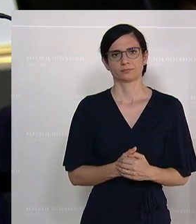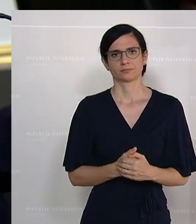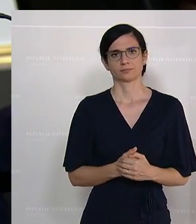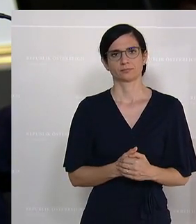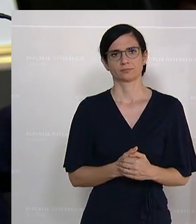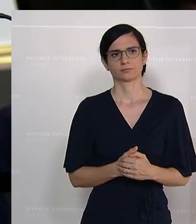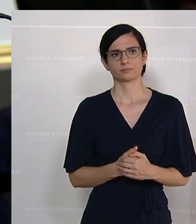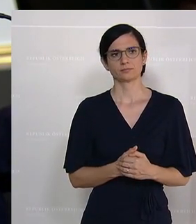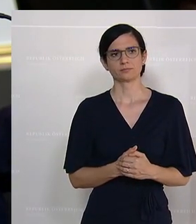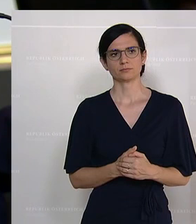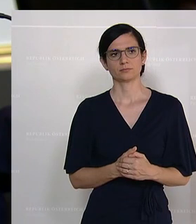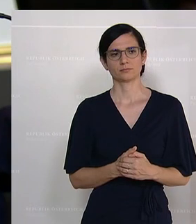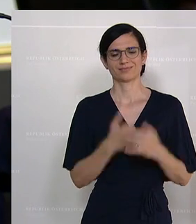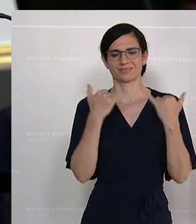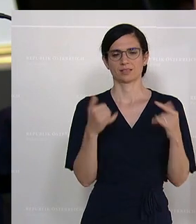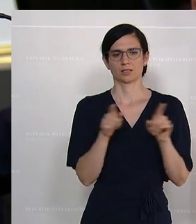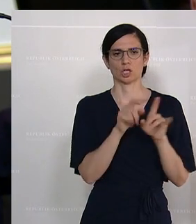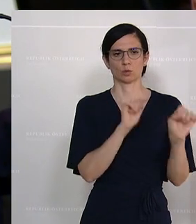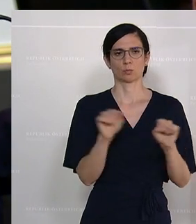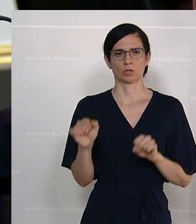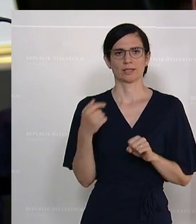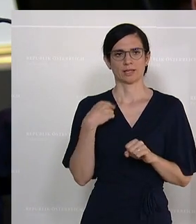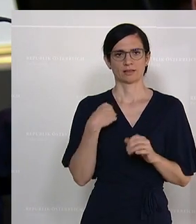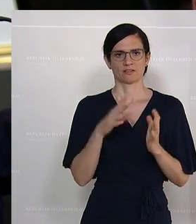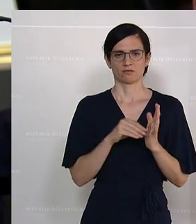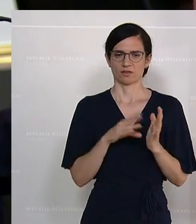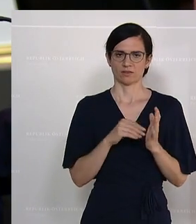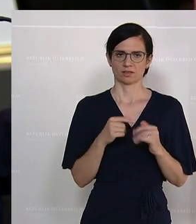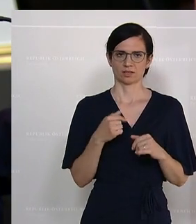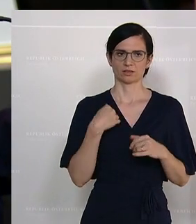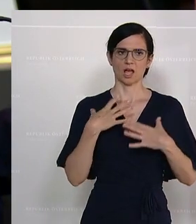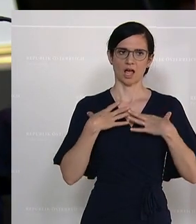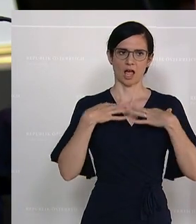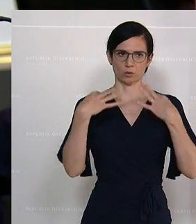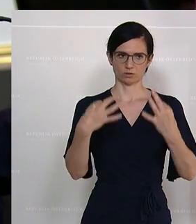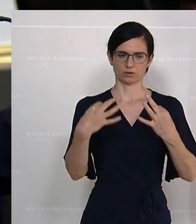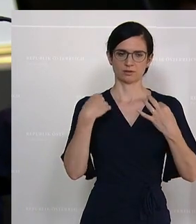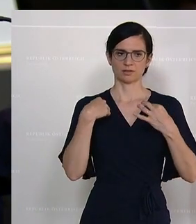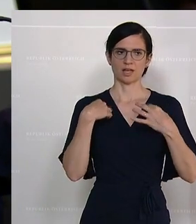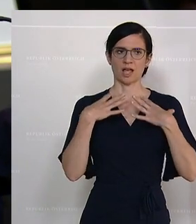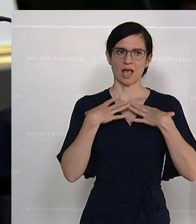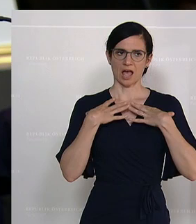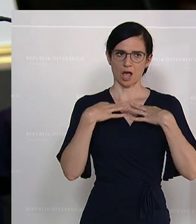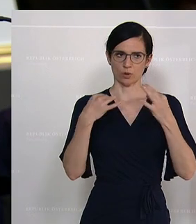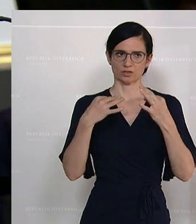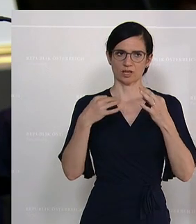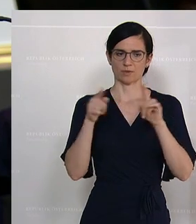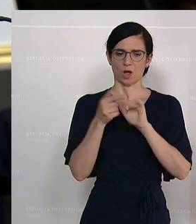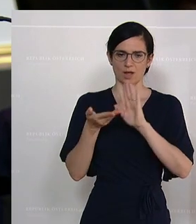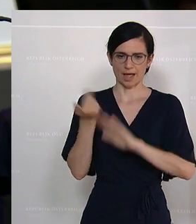wir haben die gelegenheit genutzt auch eine ausnahmeregelung aus dem gesetz zu streichen nämlich für zwei gebiete